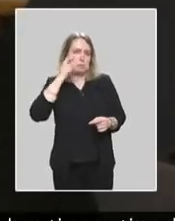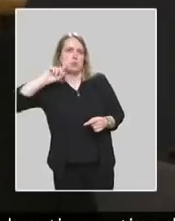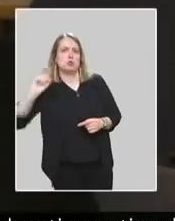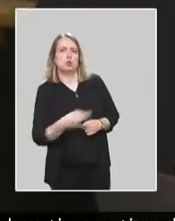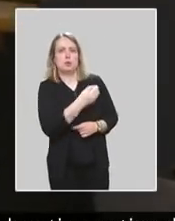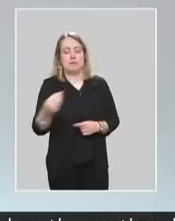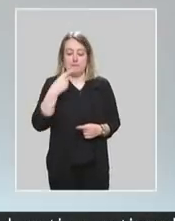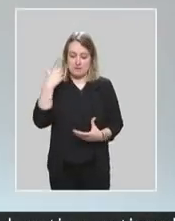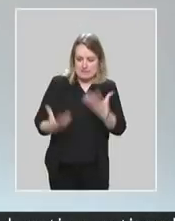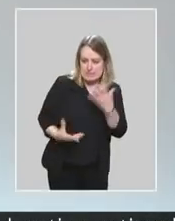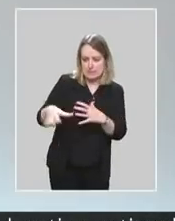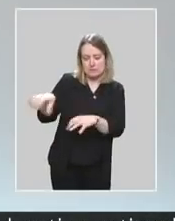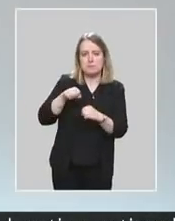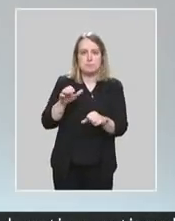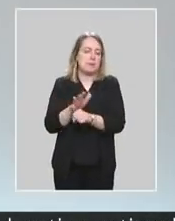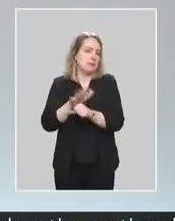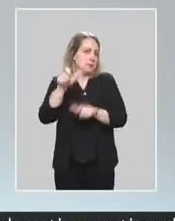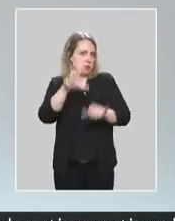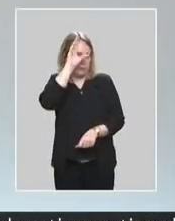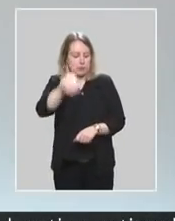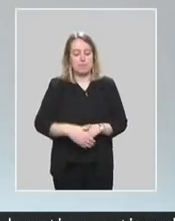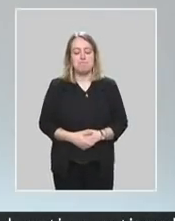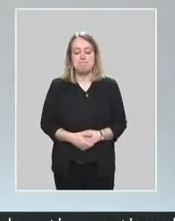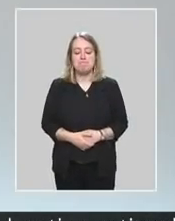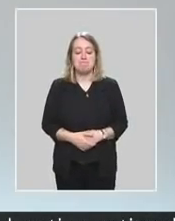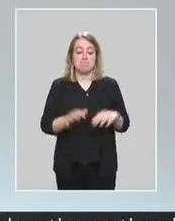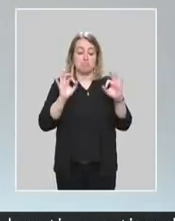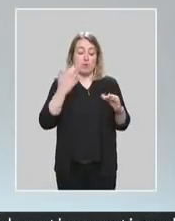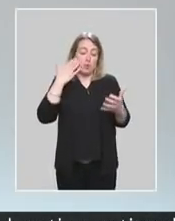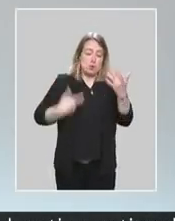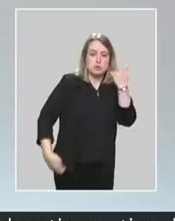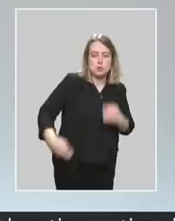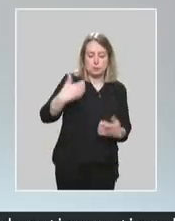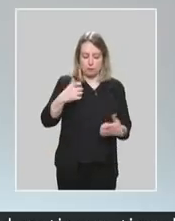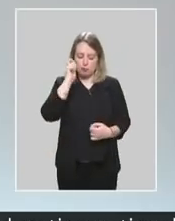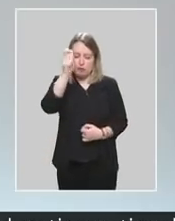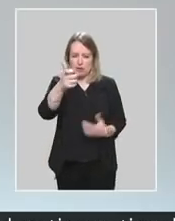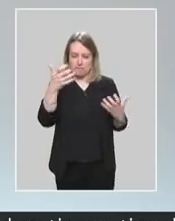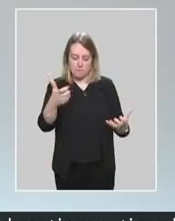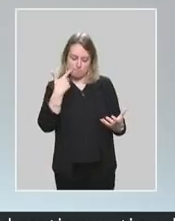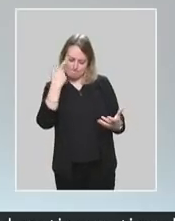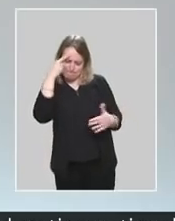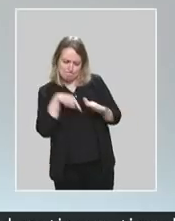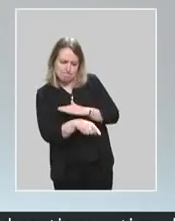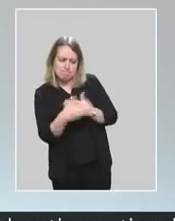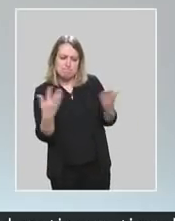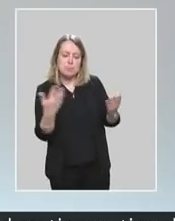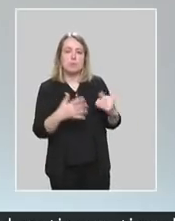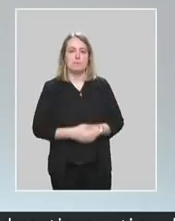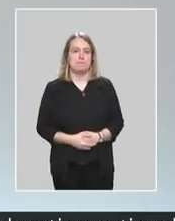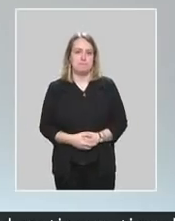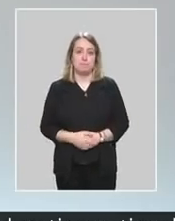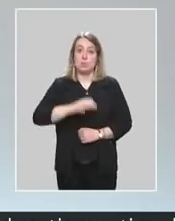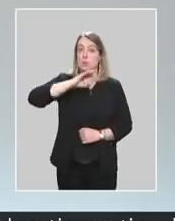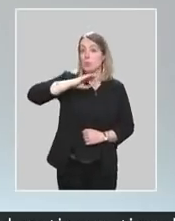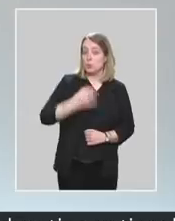cela permet d'avoir des conclusions opérationnelles et pour être à la fois souple et pragmatique, ce que nous en déduisons, c'est que oui,